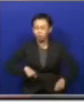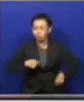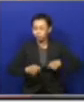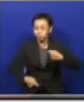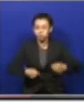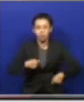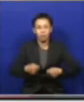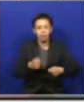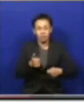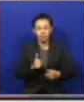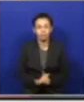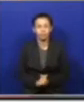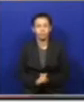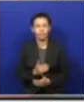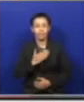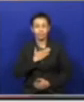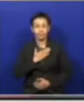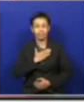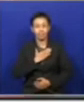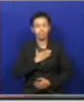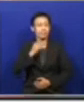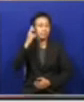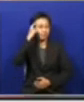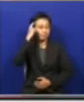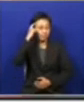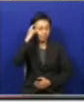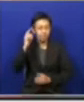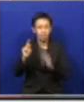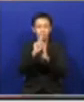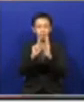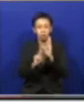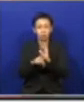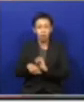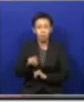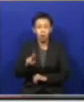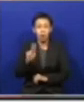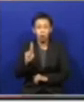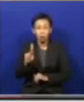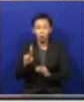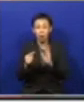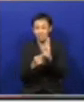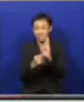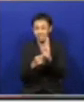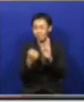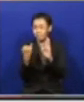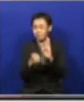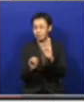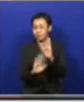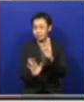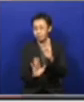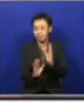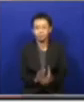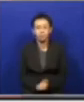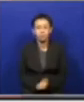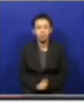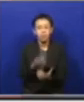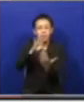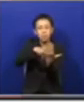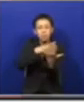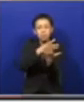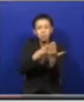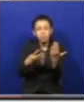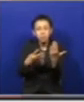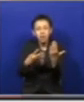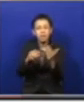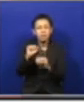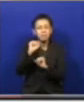คะดิฉันคิดว่าพรก.ซอฟต์โลนนี้ไม่ผิดนะคะแต่ว่ามันเป็นนโยบายที่ไม่ต่างกับการ